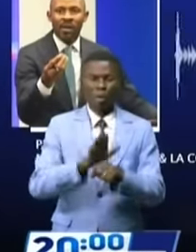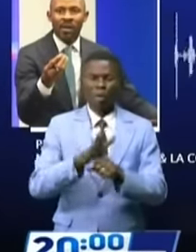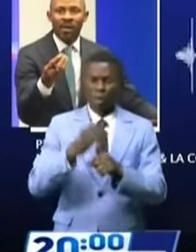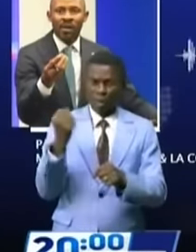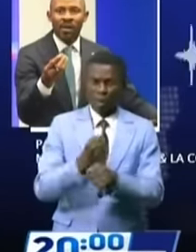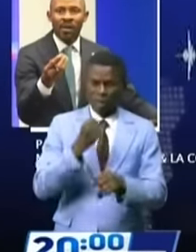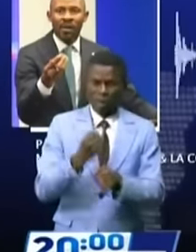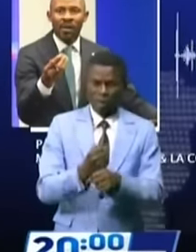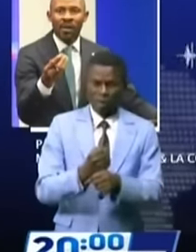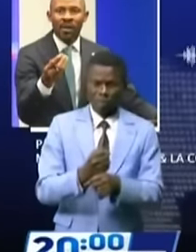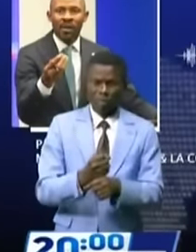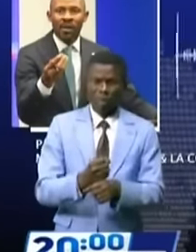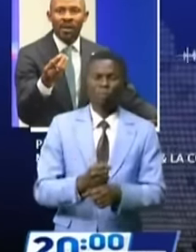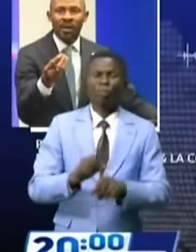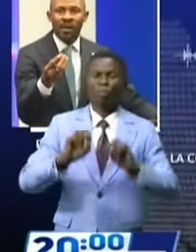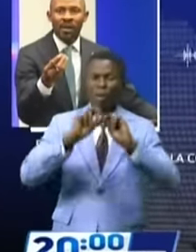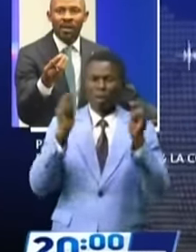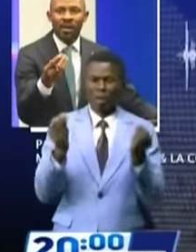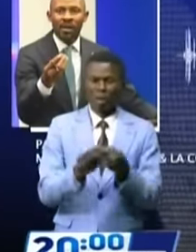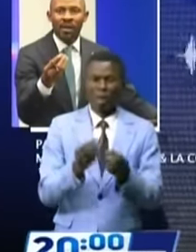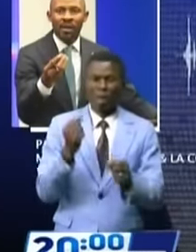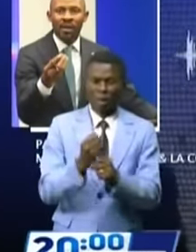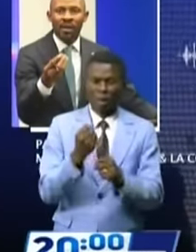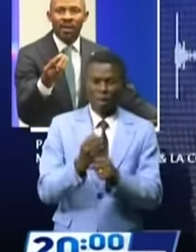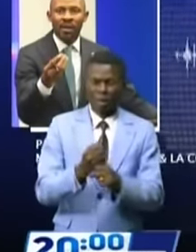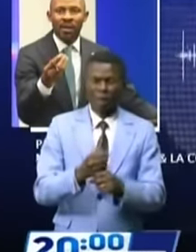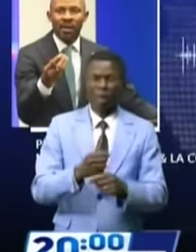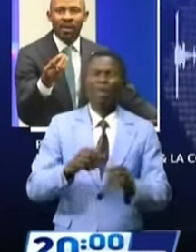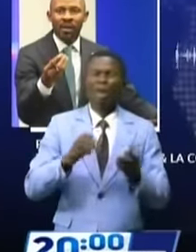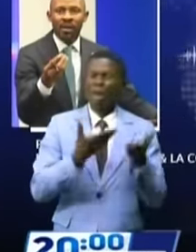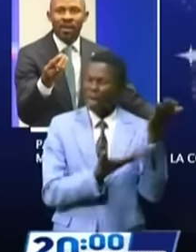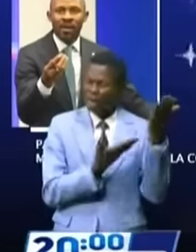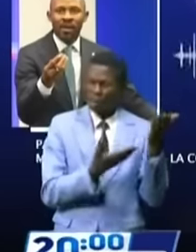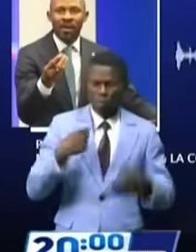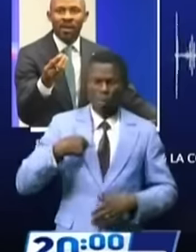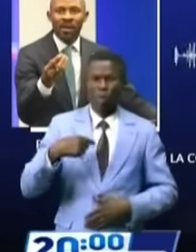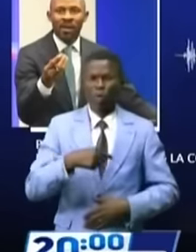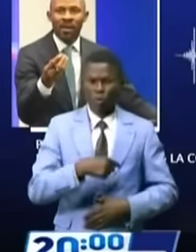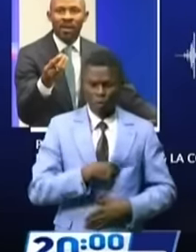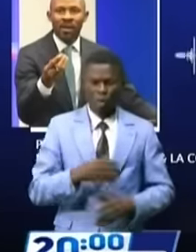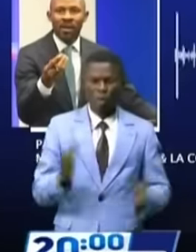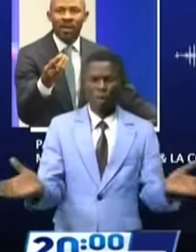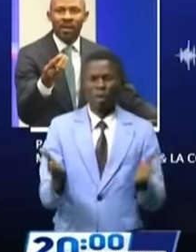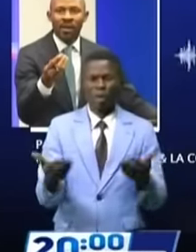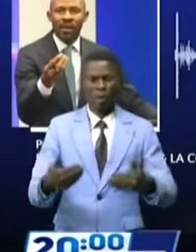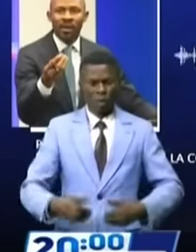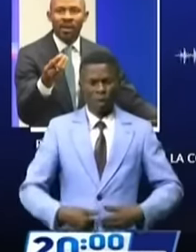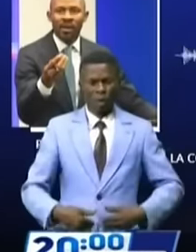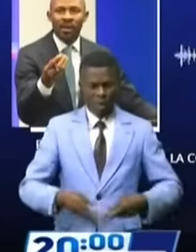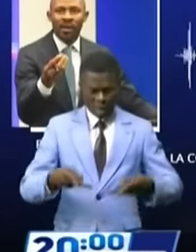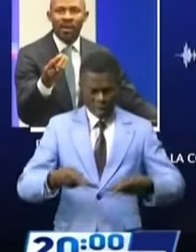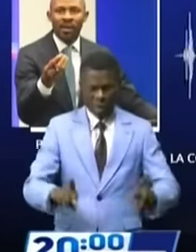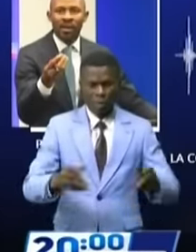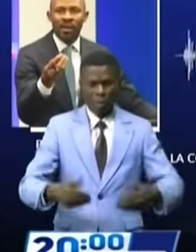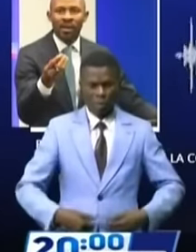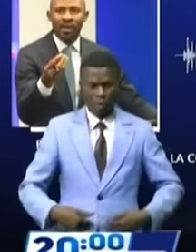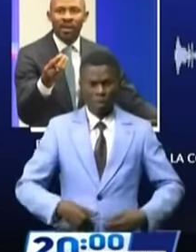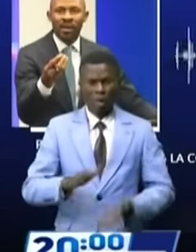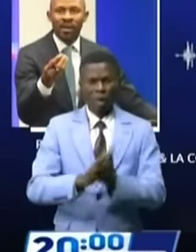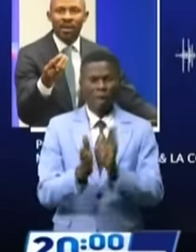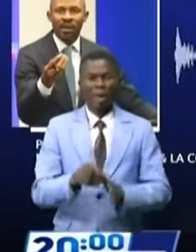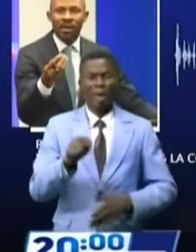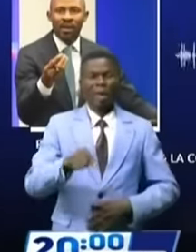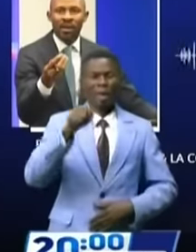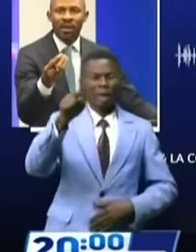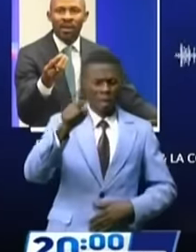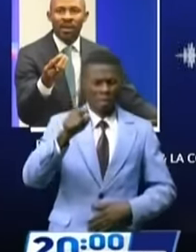travail de l'agence de régulation de la sous-traitance et de la nécessité pour nous d'encadrer nos jeunes et leur permettre de devenir millionnaires, d'avoir accès